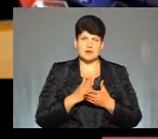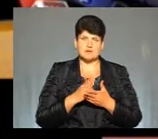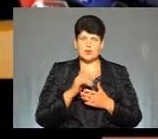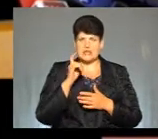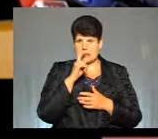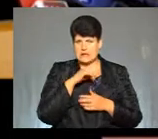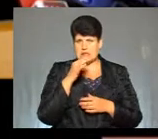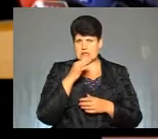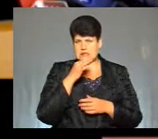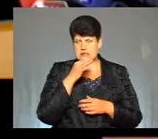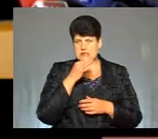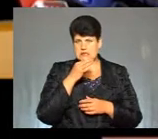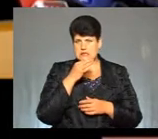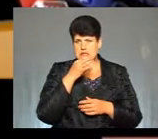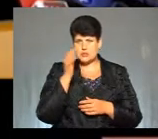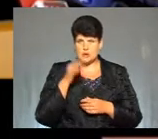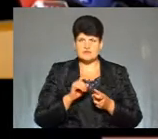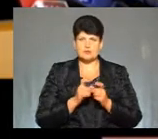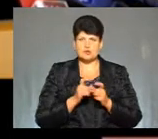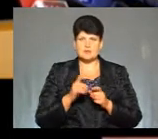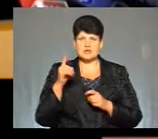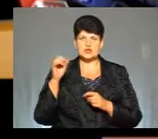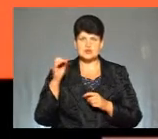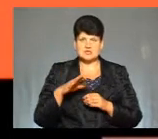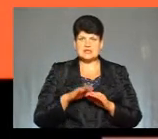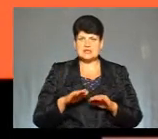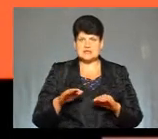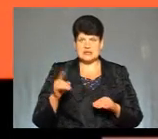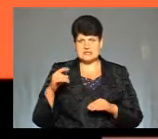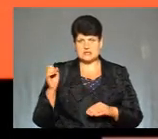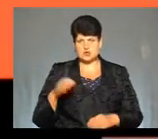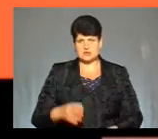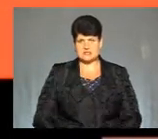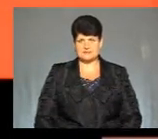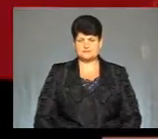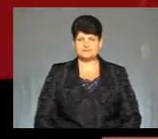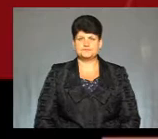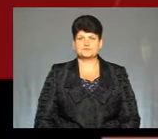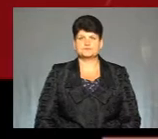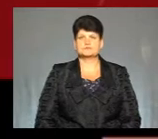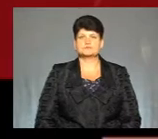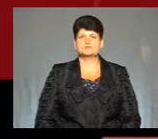досвід боротьби з сонцем, дітей із сонцем.